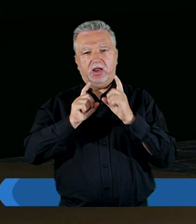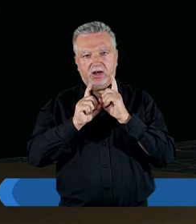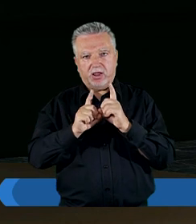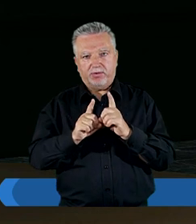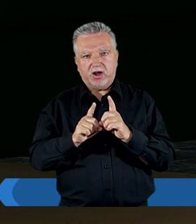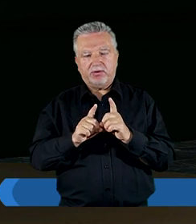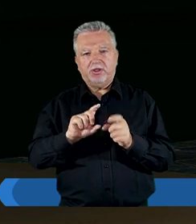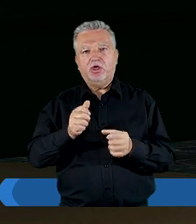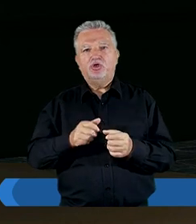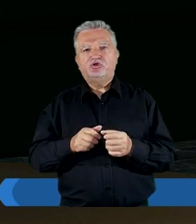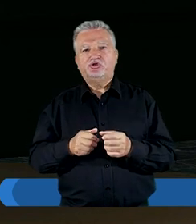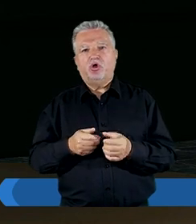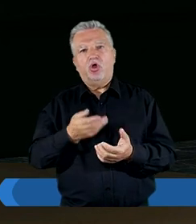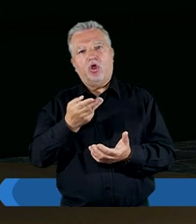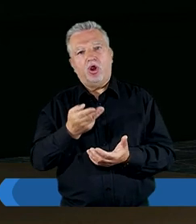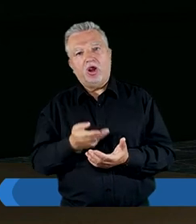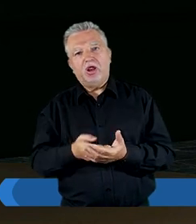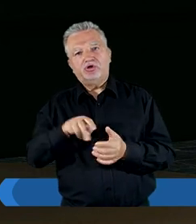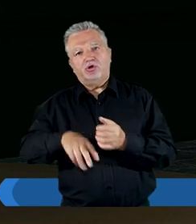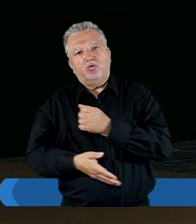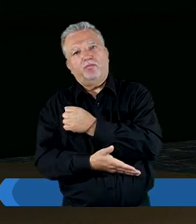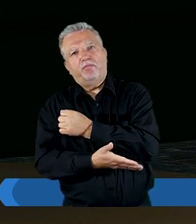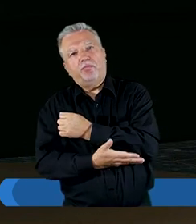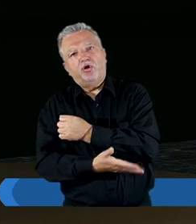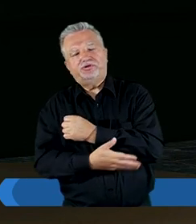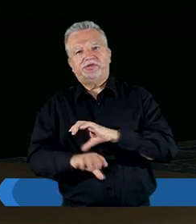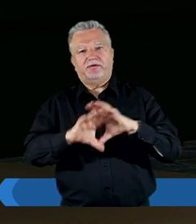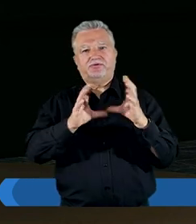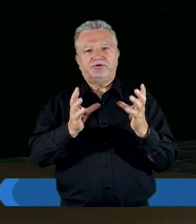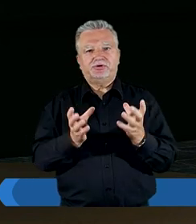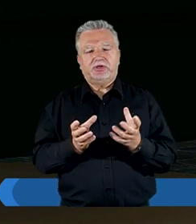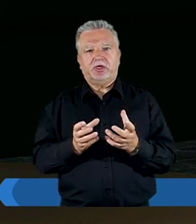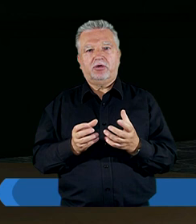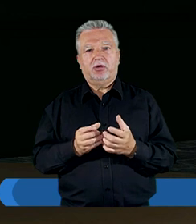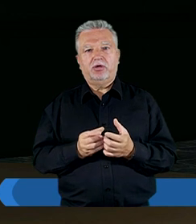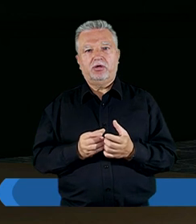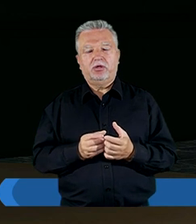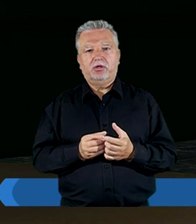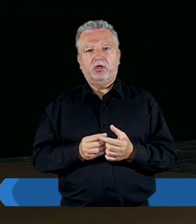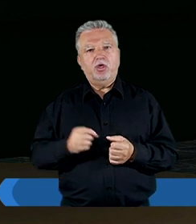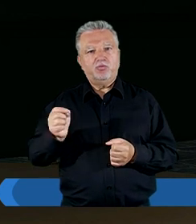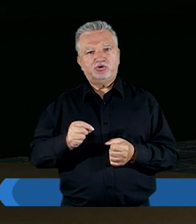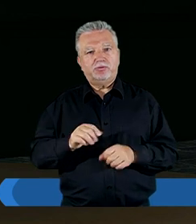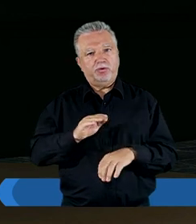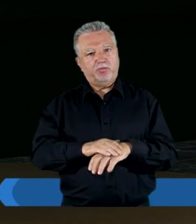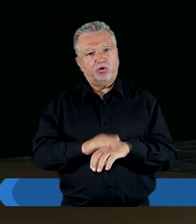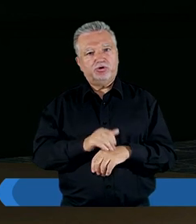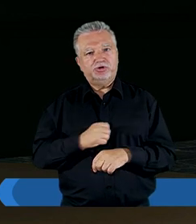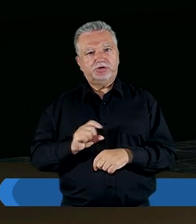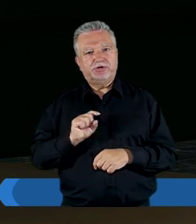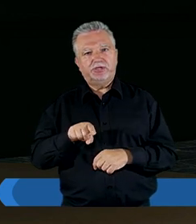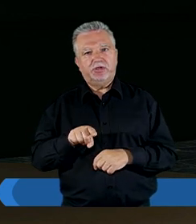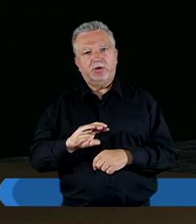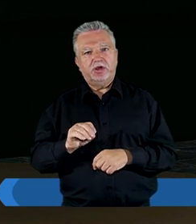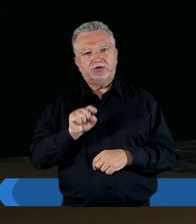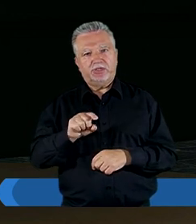podstaw całej historii tego świata, czy tego chcemy, czy też nie. I też w związku z tym no, musimy się pogodzić z tym, że